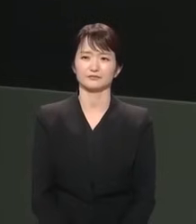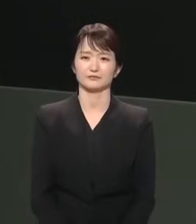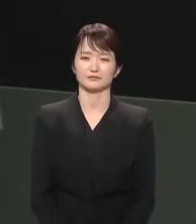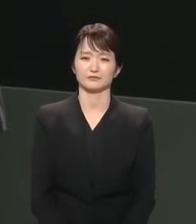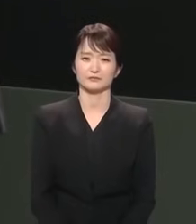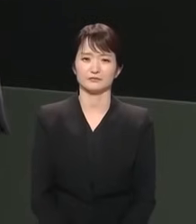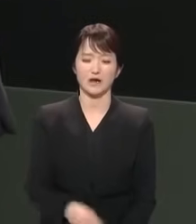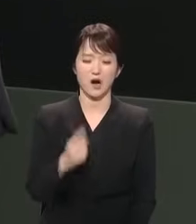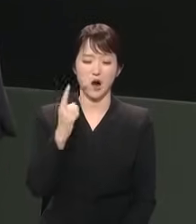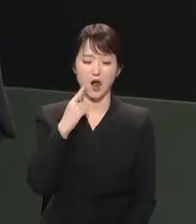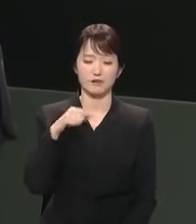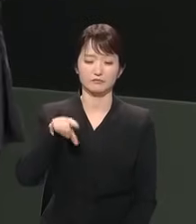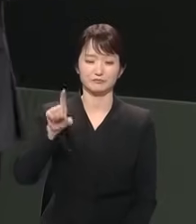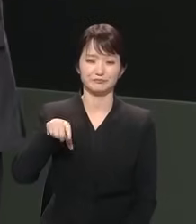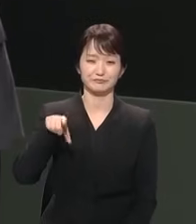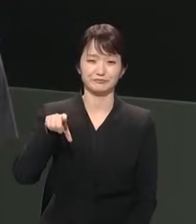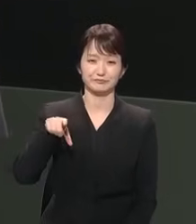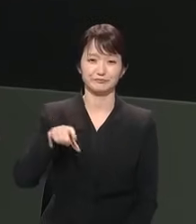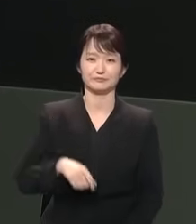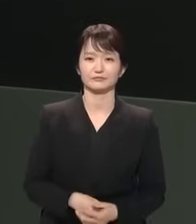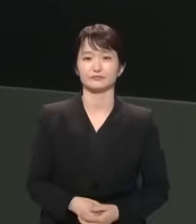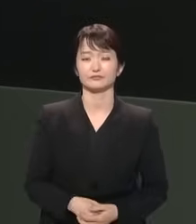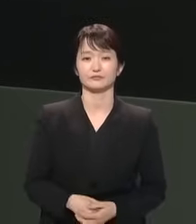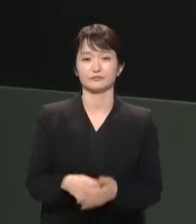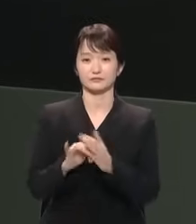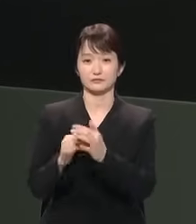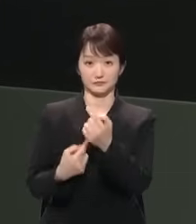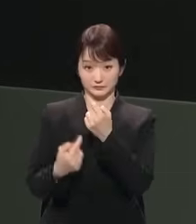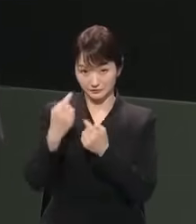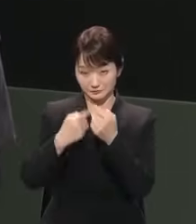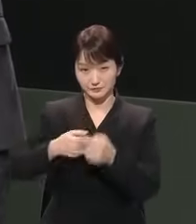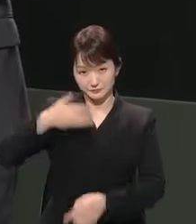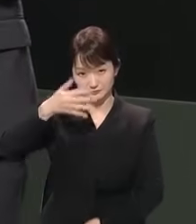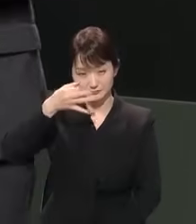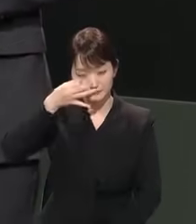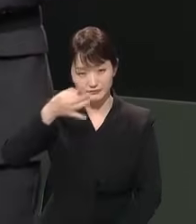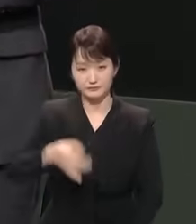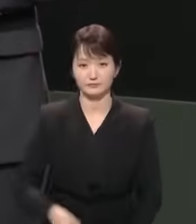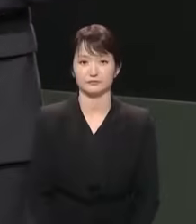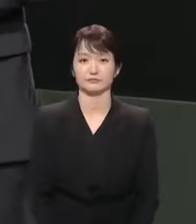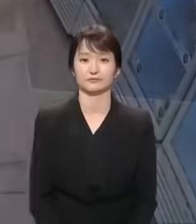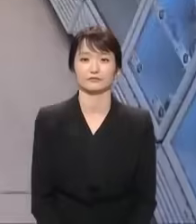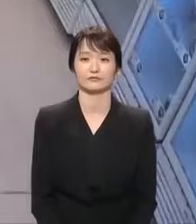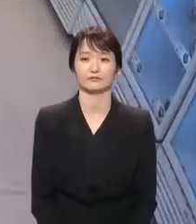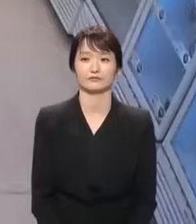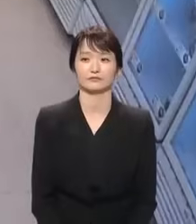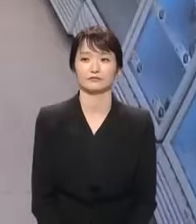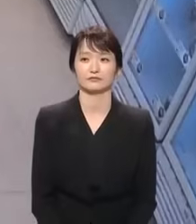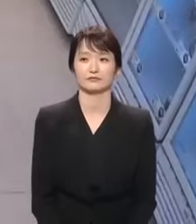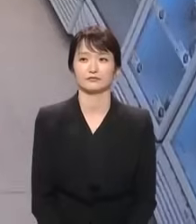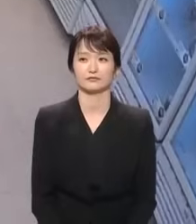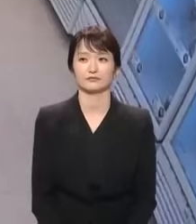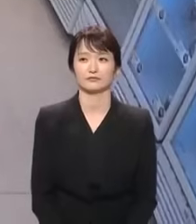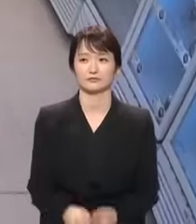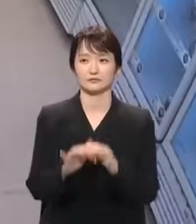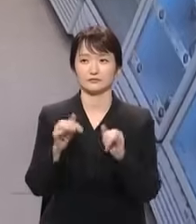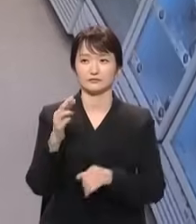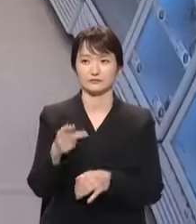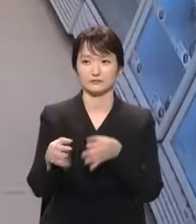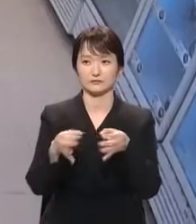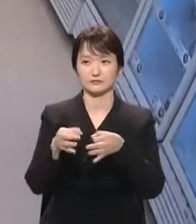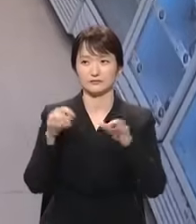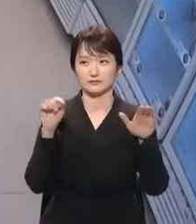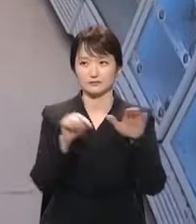결제한 척 쇼쇼쇼입니다. 이번에도 사방가족께서 제보해 주셨는데요. 영상 만나보시죠. 자, 무인점포에 들른